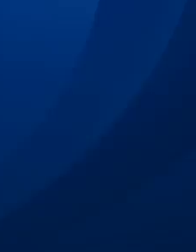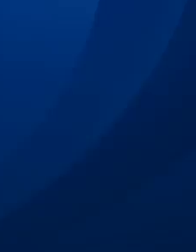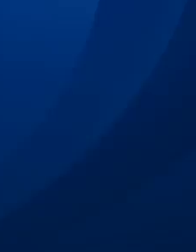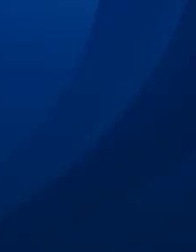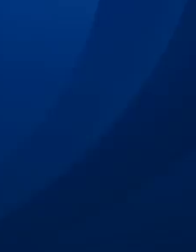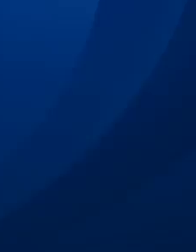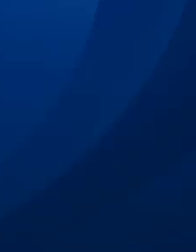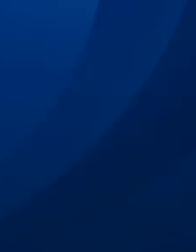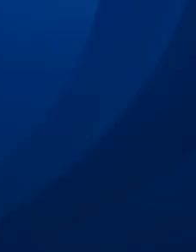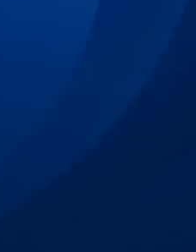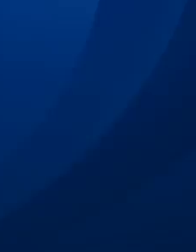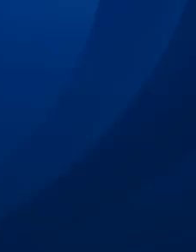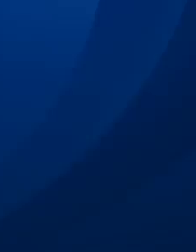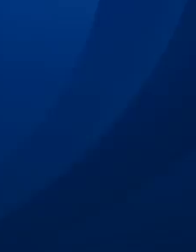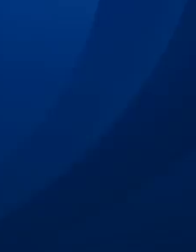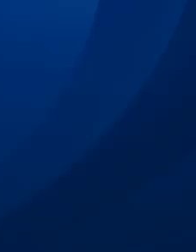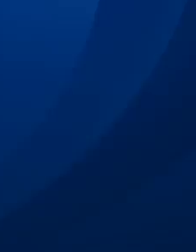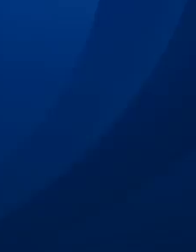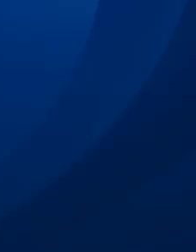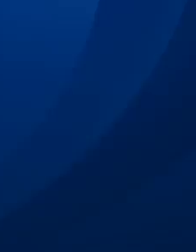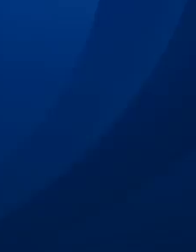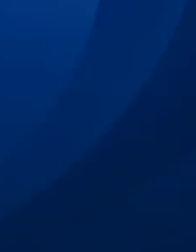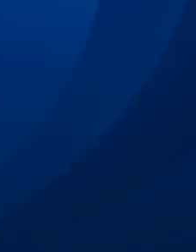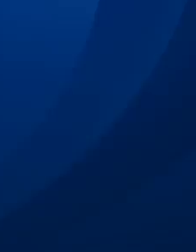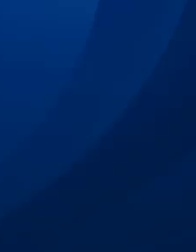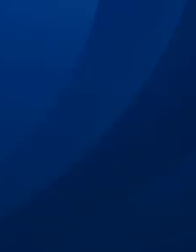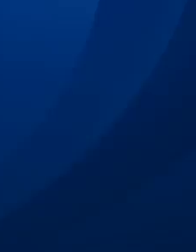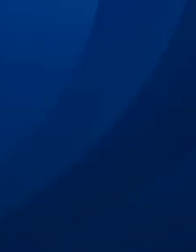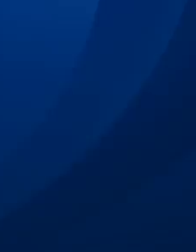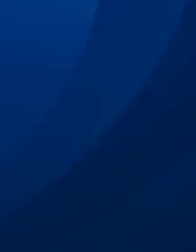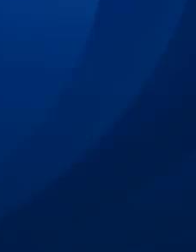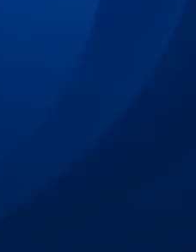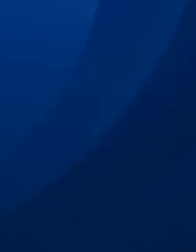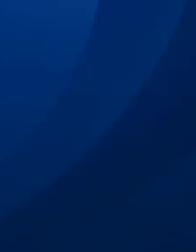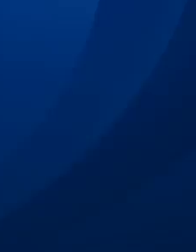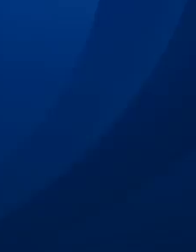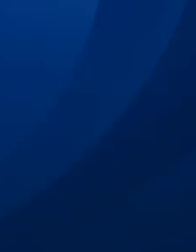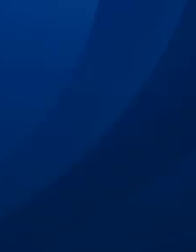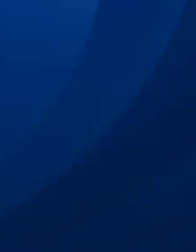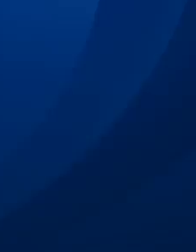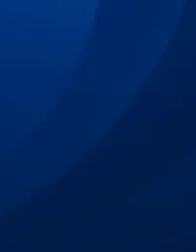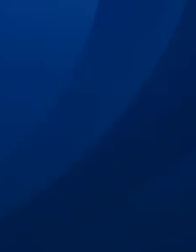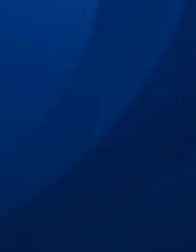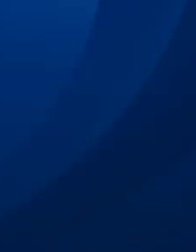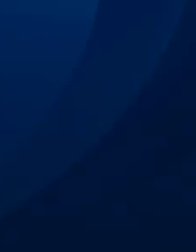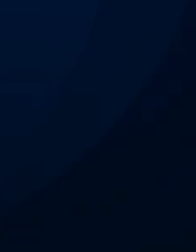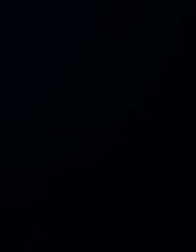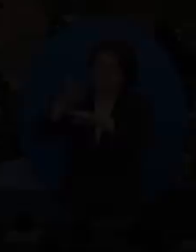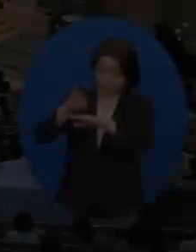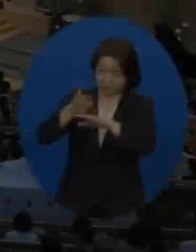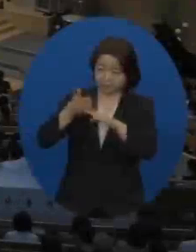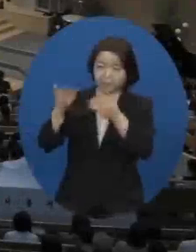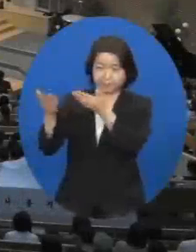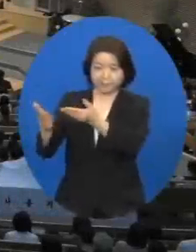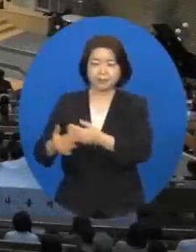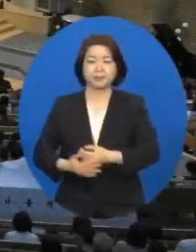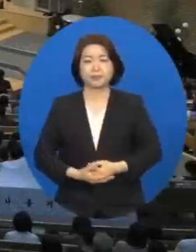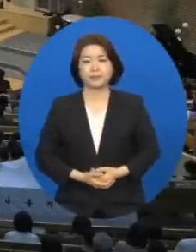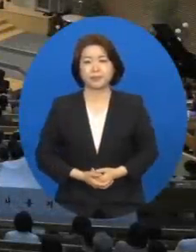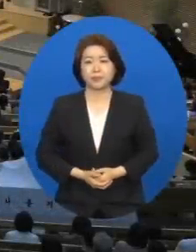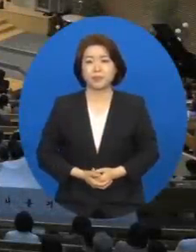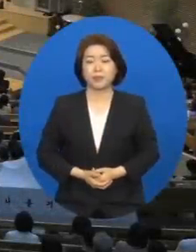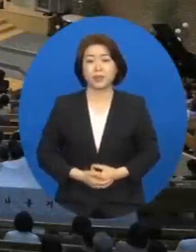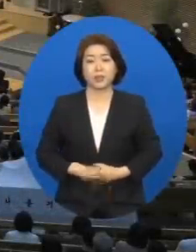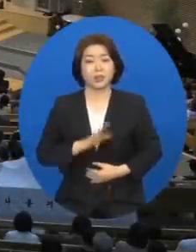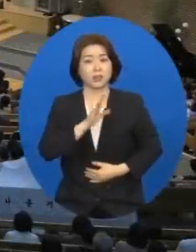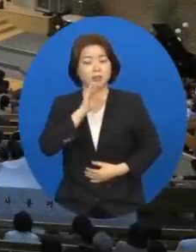말미암아 너는 레위인과 너희 가운데 거류하는 객과 함께 즐거워할지니라. 참